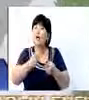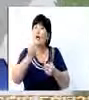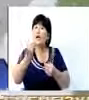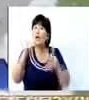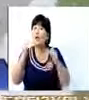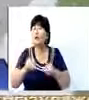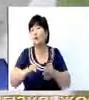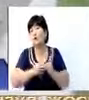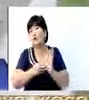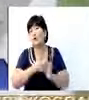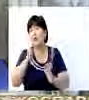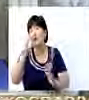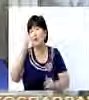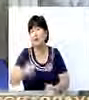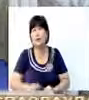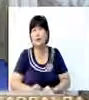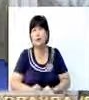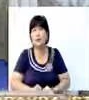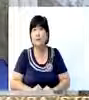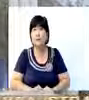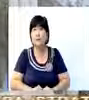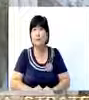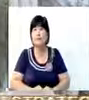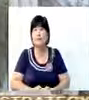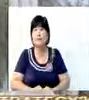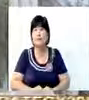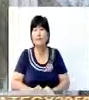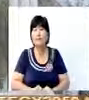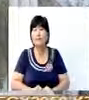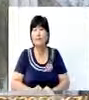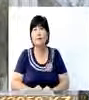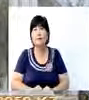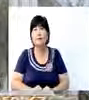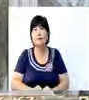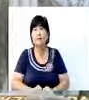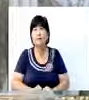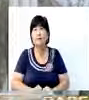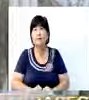төмендету жоспарланып отыр. Толқын Қабылша, Шыңғыс Абаев, Қанат Махамбетов, Қазақстан, Қызылорда телеарнасы.